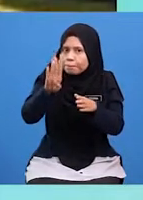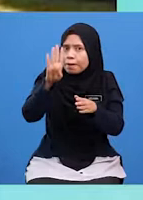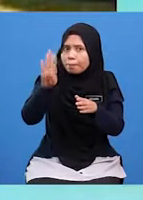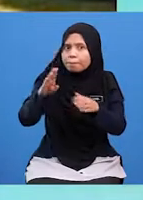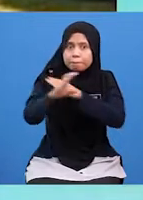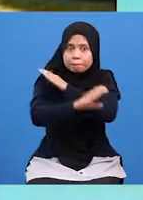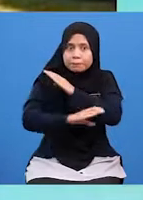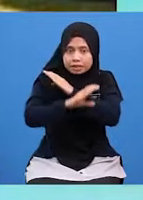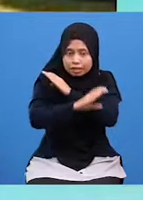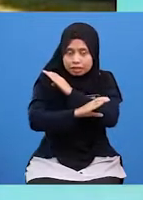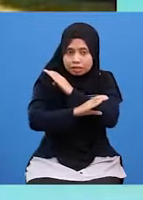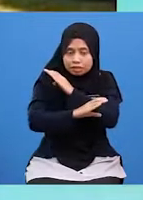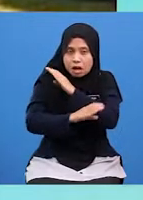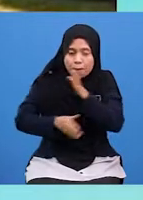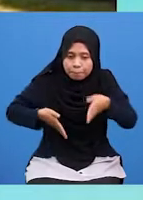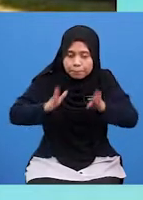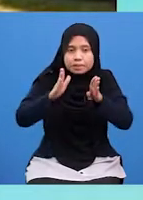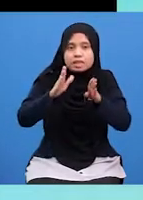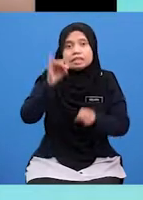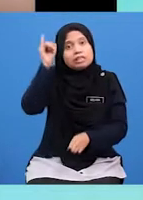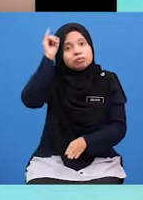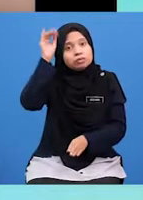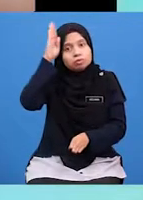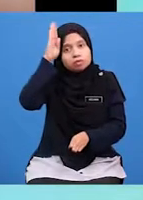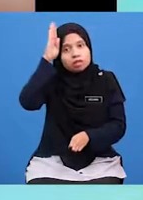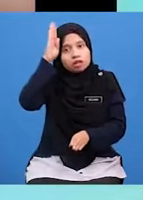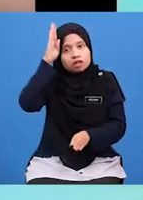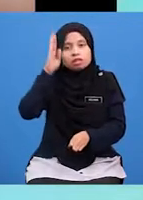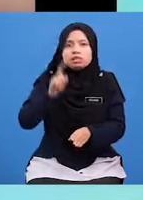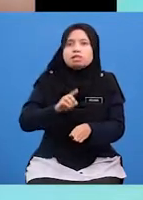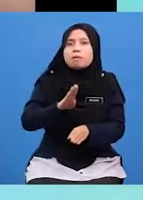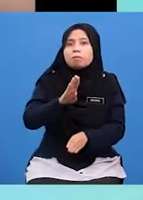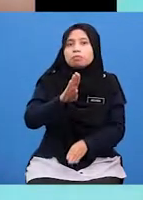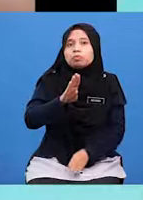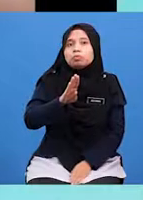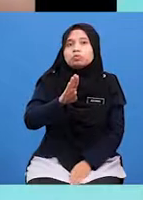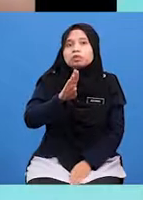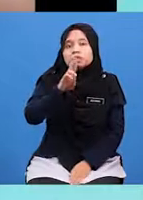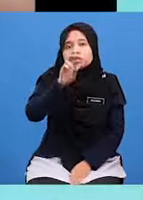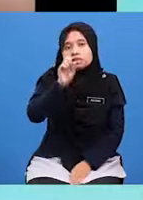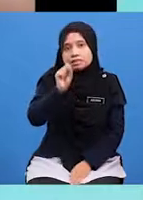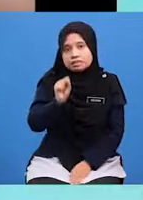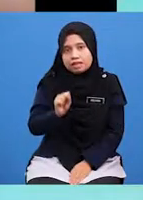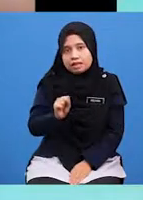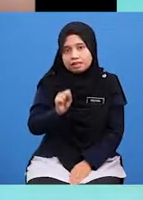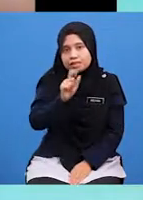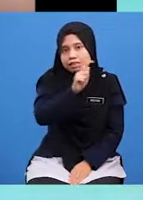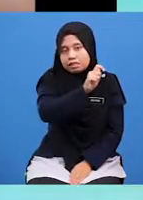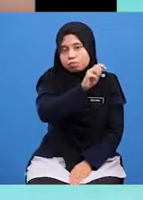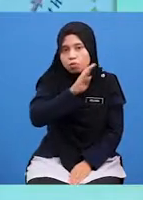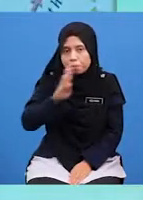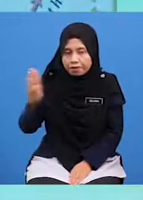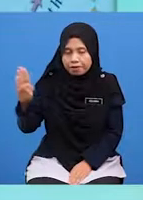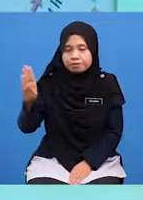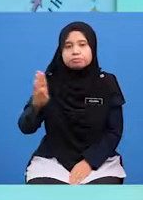negara. Penjelajahan Ibnu Battuta meliputi barat Afrika hingga ke Pakistan, India, Maldives, Sri